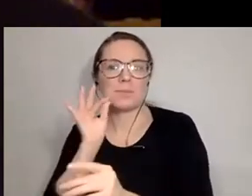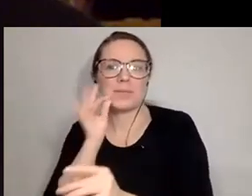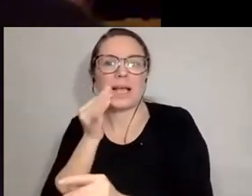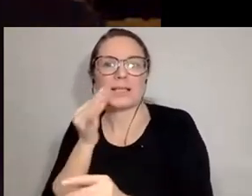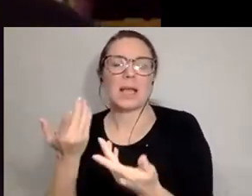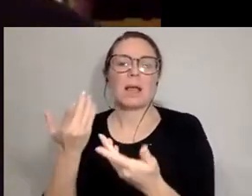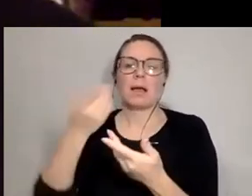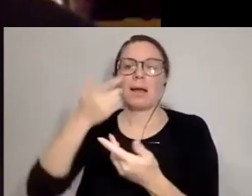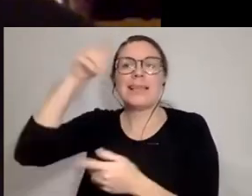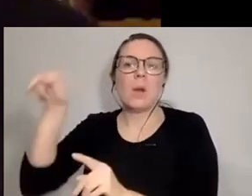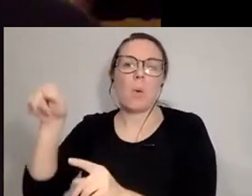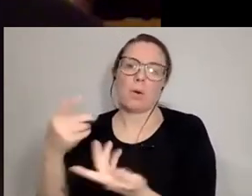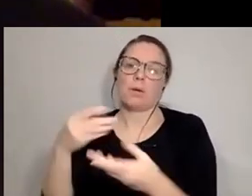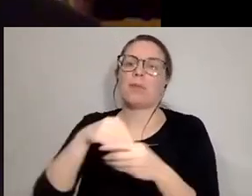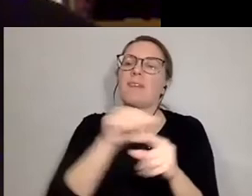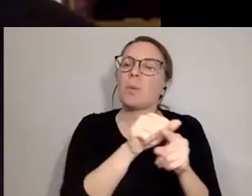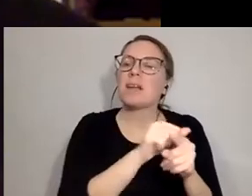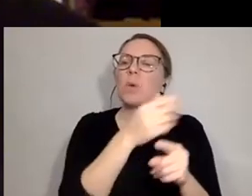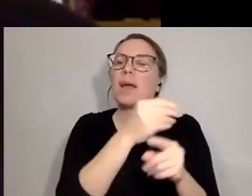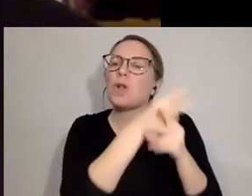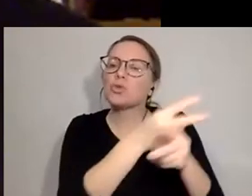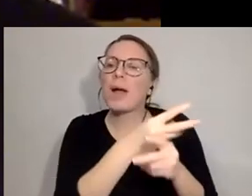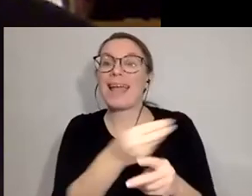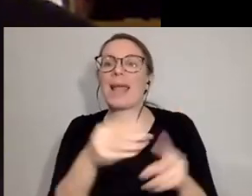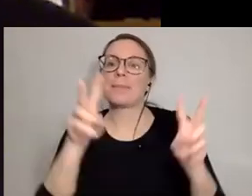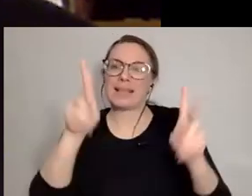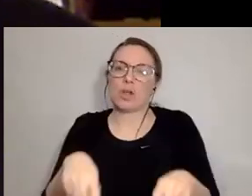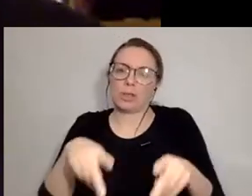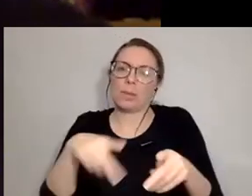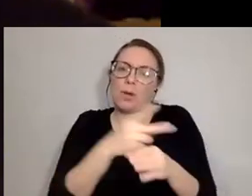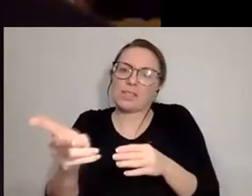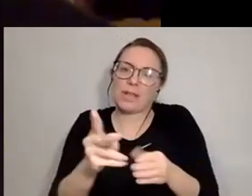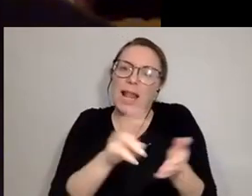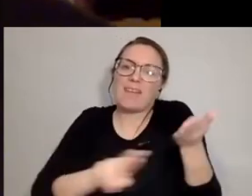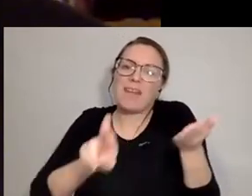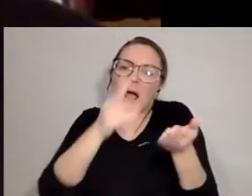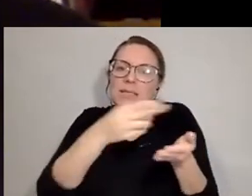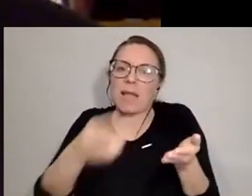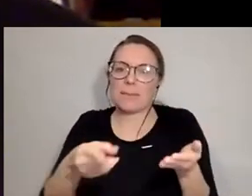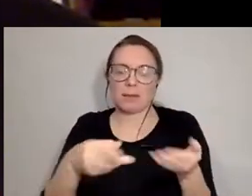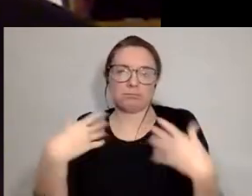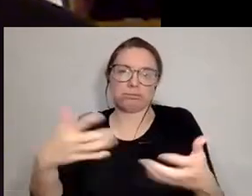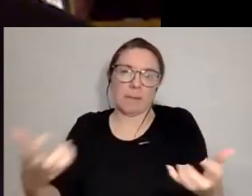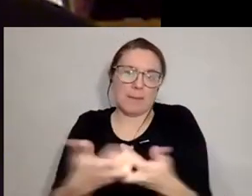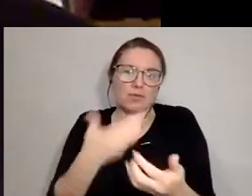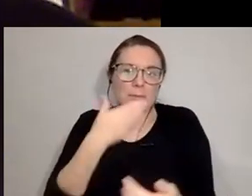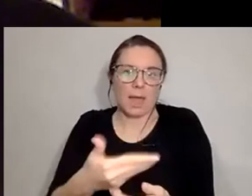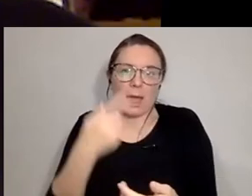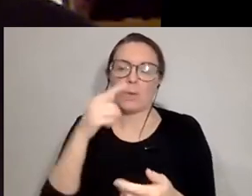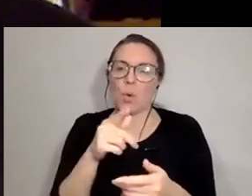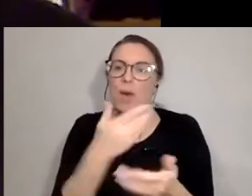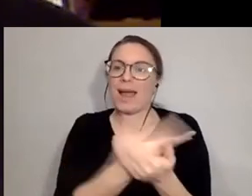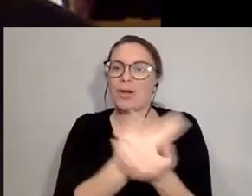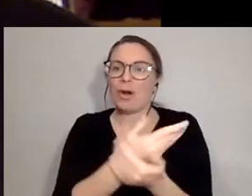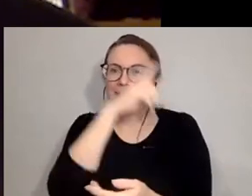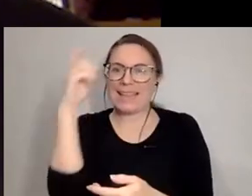du soin mais aussi les référents handicap dont je parlais tout à l'heure serait un public tout à fait destiné pour cette école d